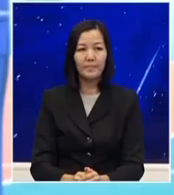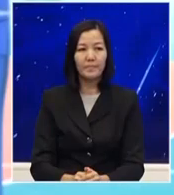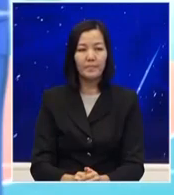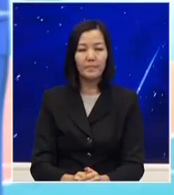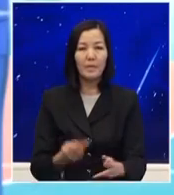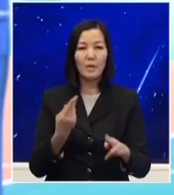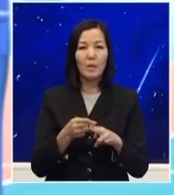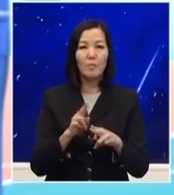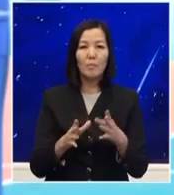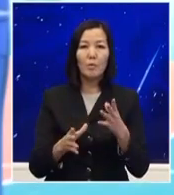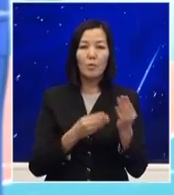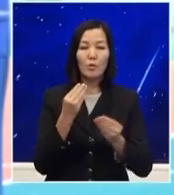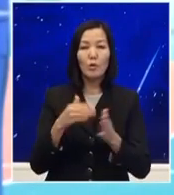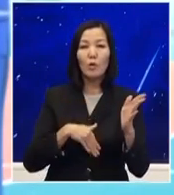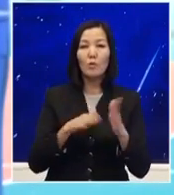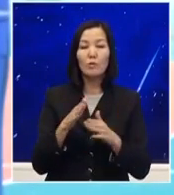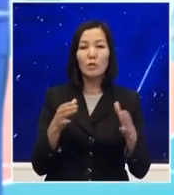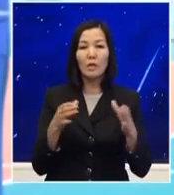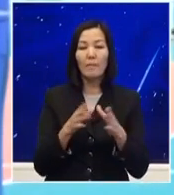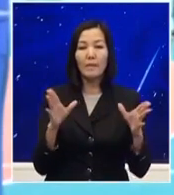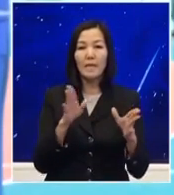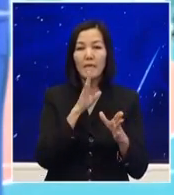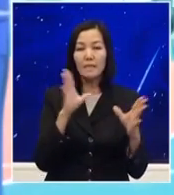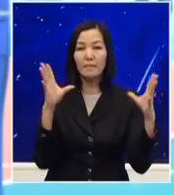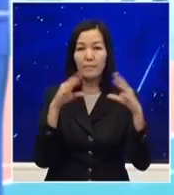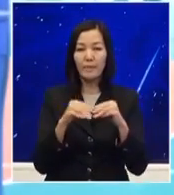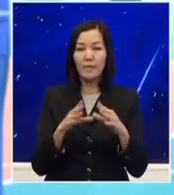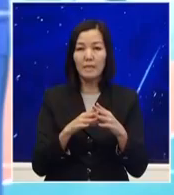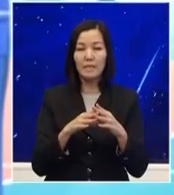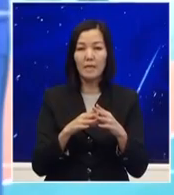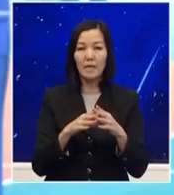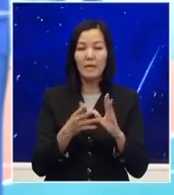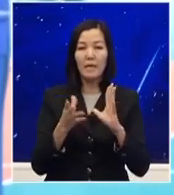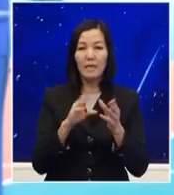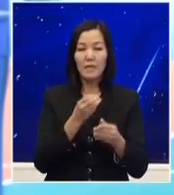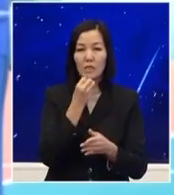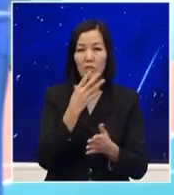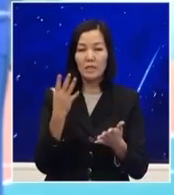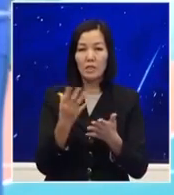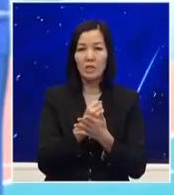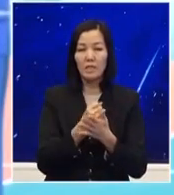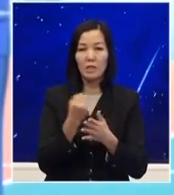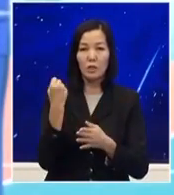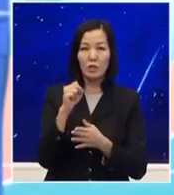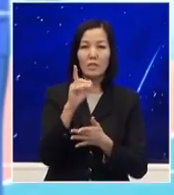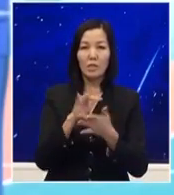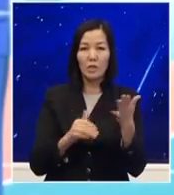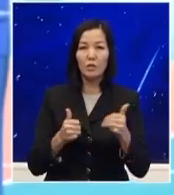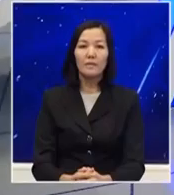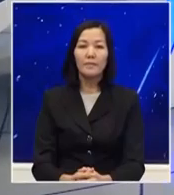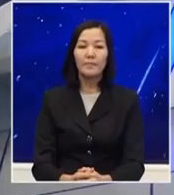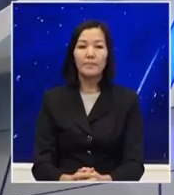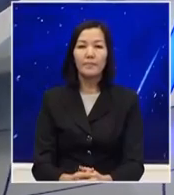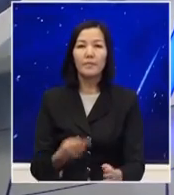Бұл ойында үздік шығу үшін командадағы қыздар бір кісідей жұмылды. Нәтижесі айқын. Енді осы жеңісті жолды жалғастыра беруге тырысамыз.